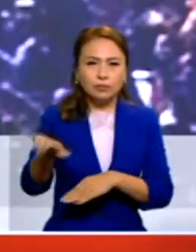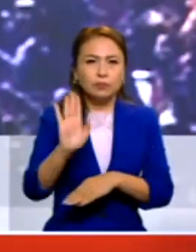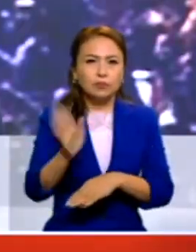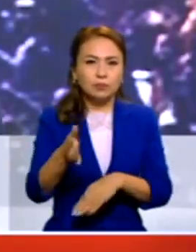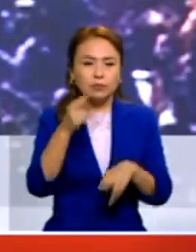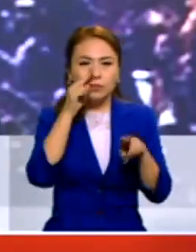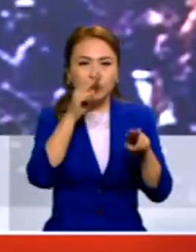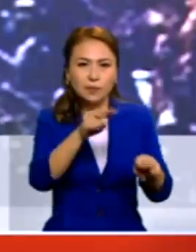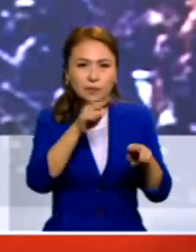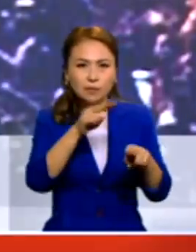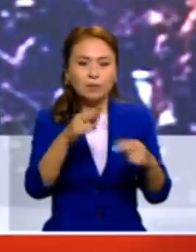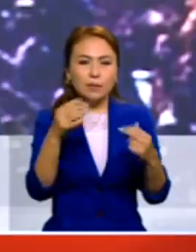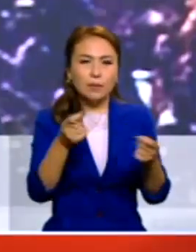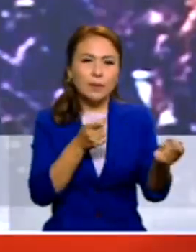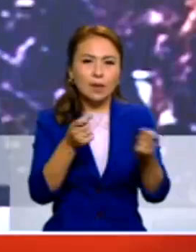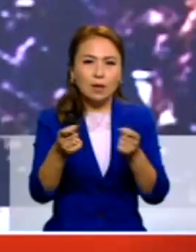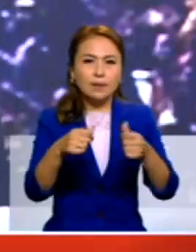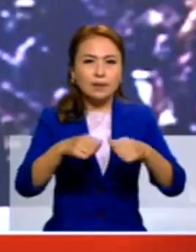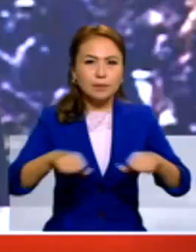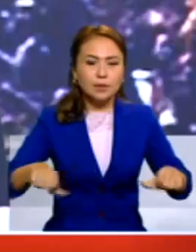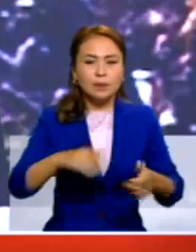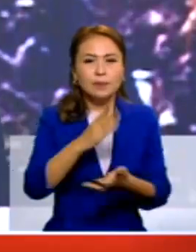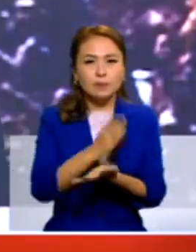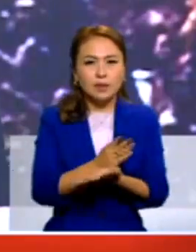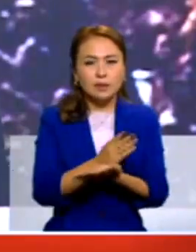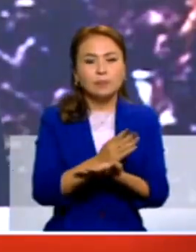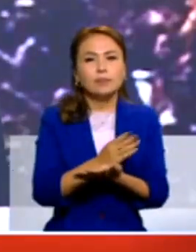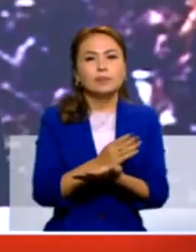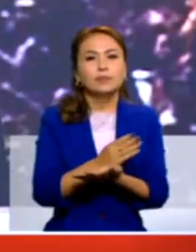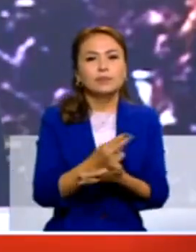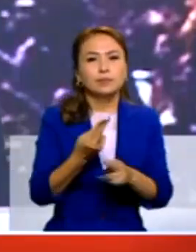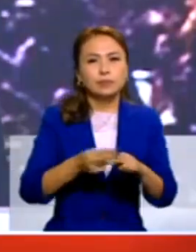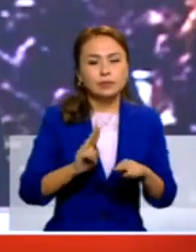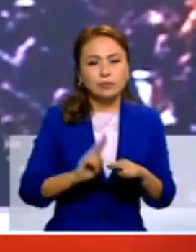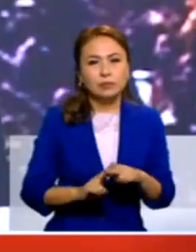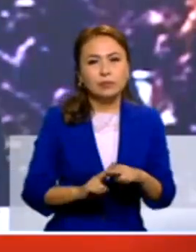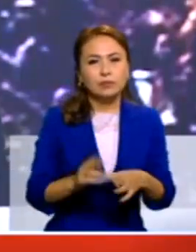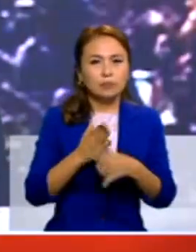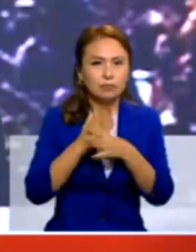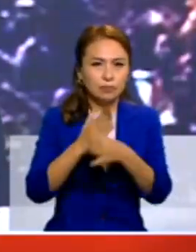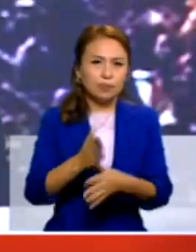бақылауда, және де әкімшілік комиссияда да бақылау ұстап отыр. Сондықтан шаруашылықтарға көмек болады.